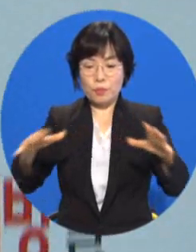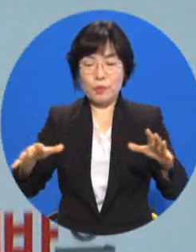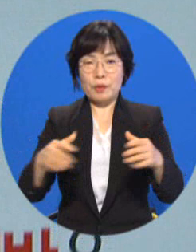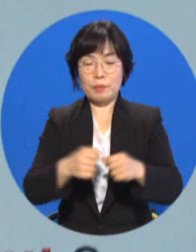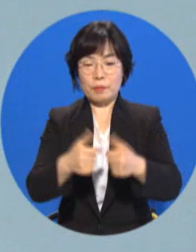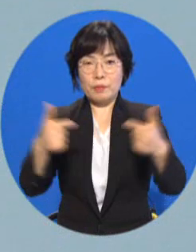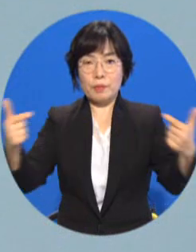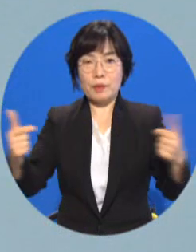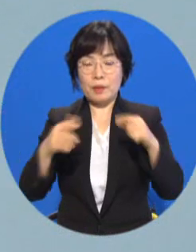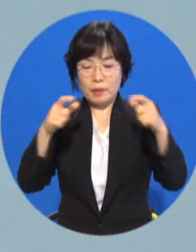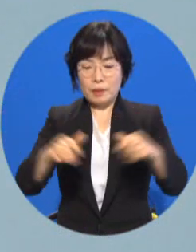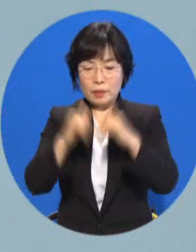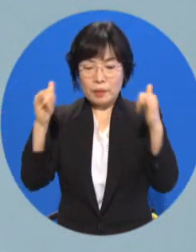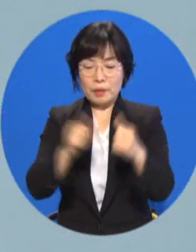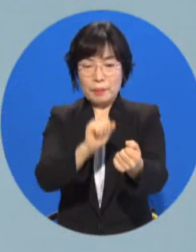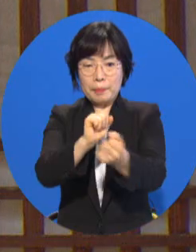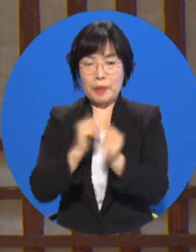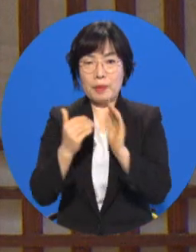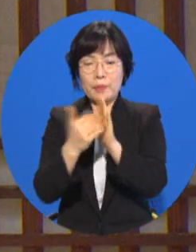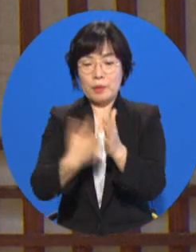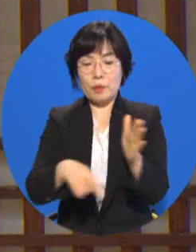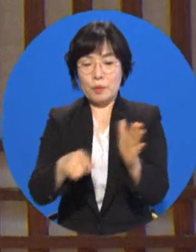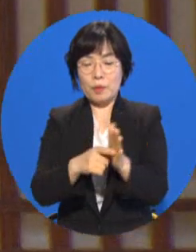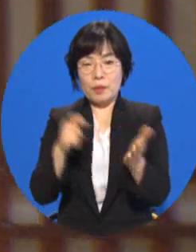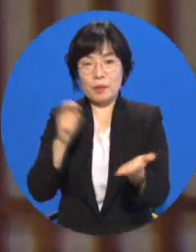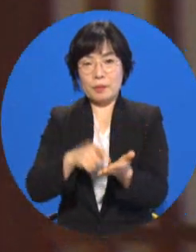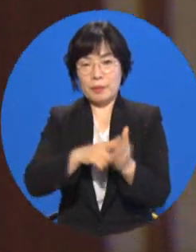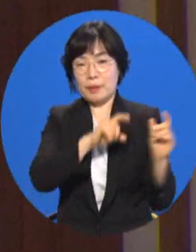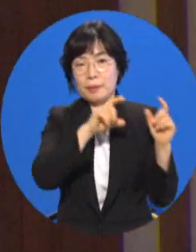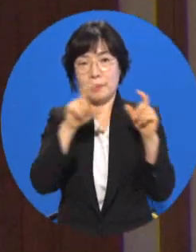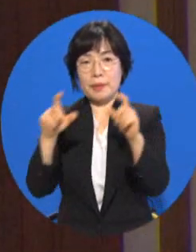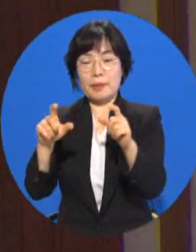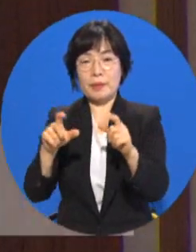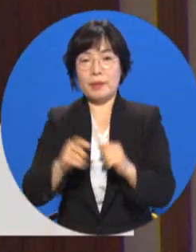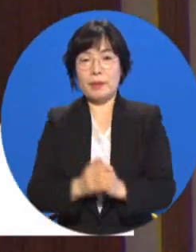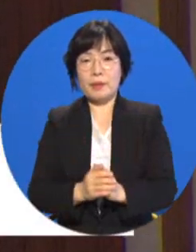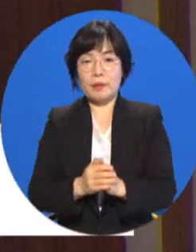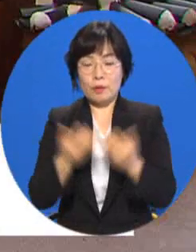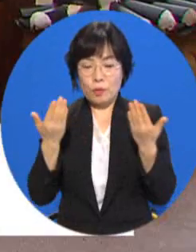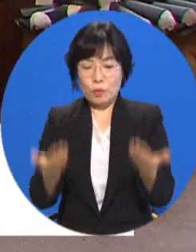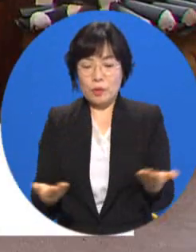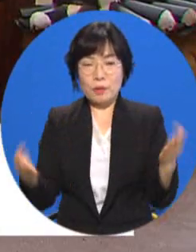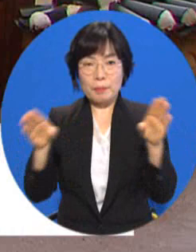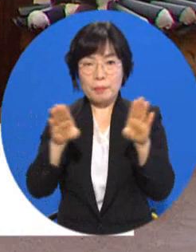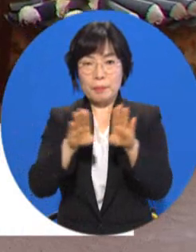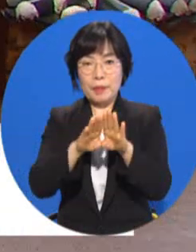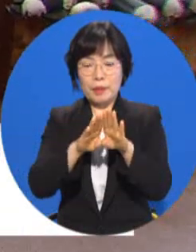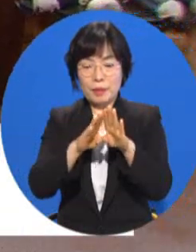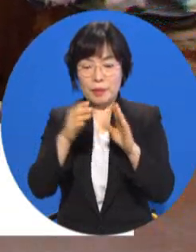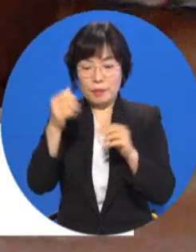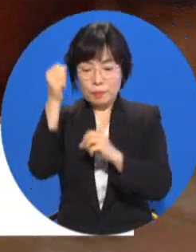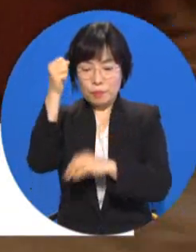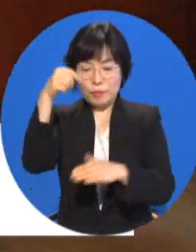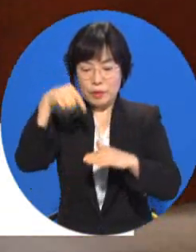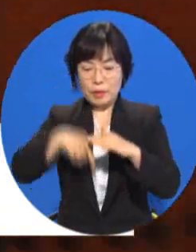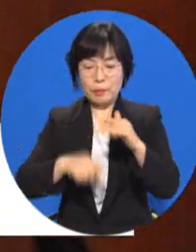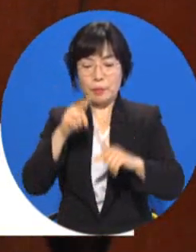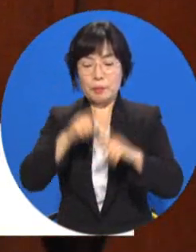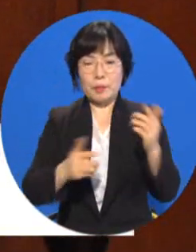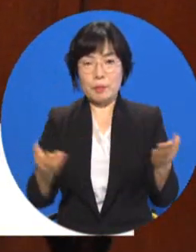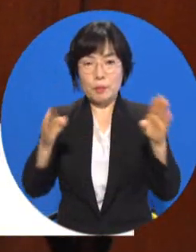늘면서 지역사회 감염을 막기 위한 긴급 조치가 내려졌습니다. 휴관이 결정된 곳은 시리 뿌리 깊은 나무